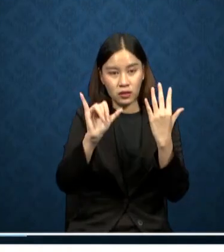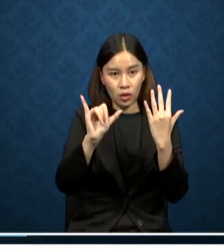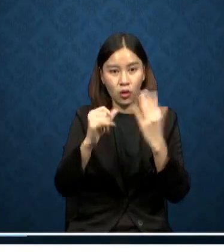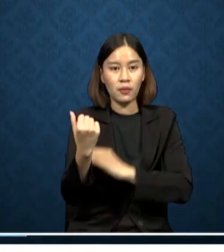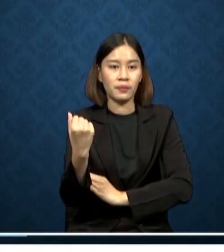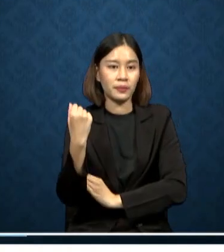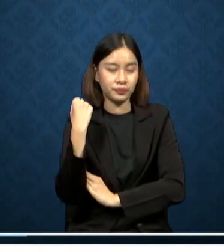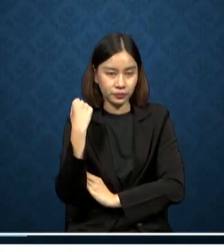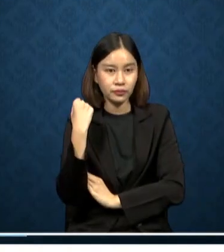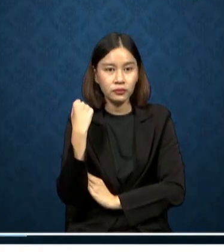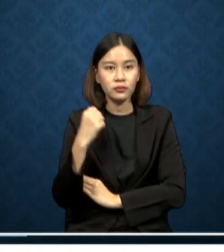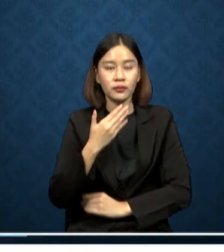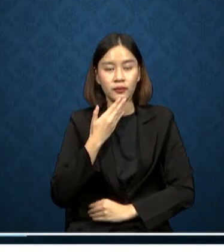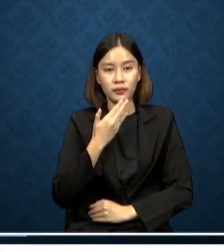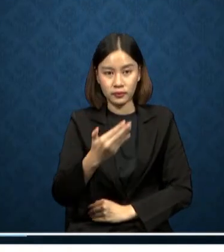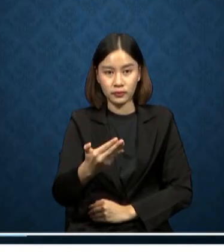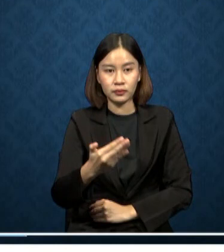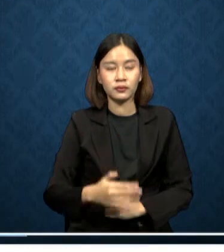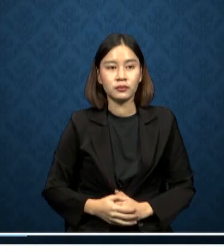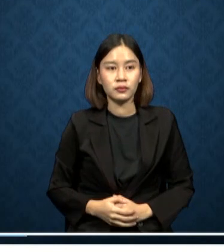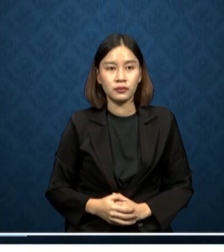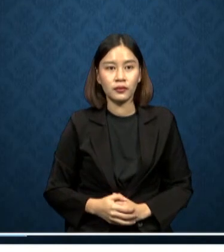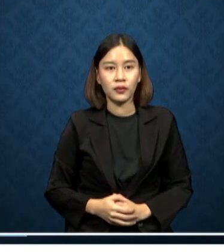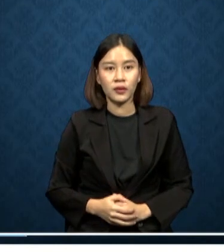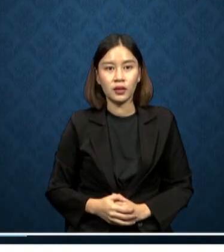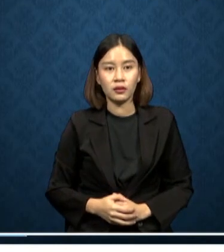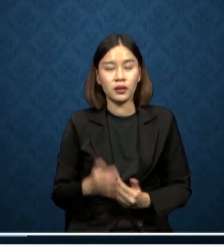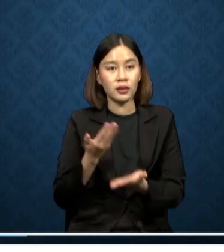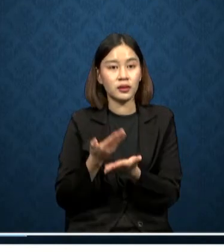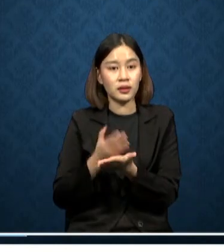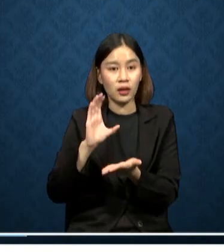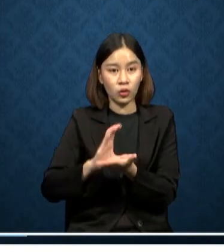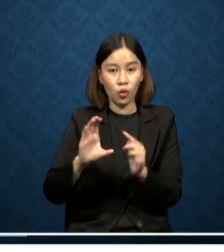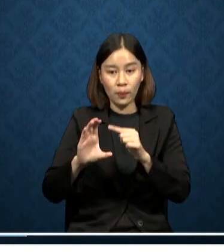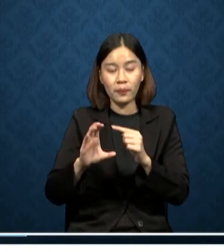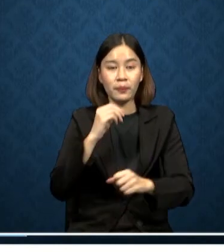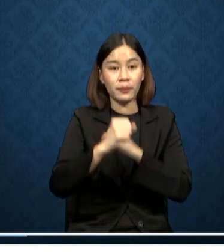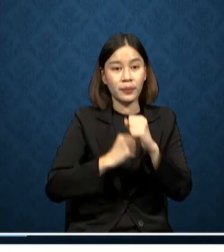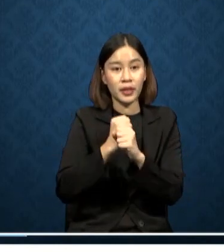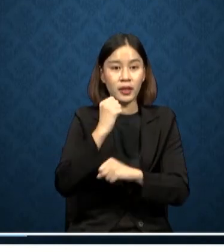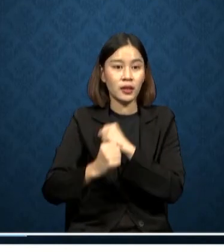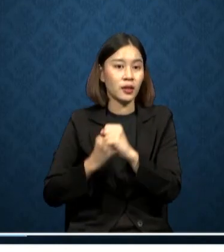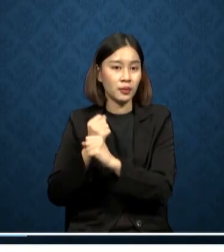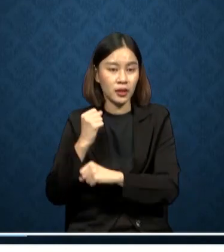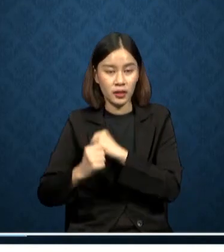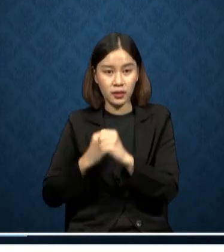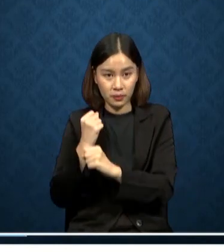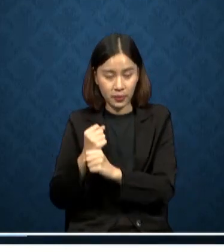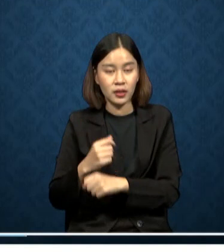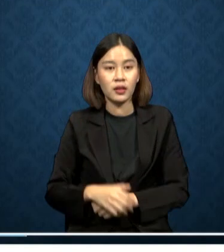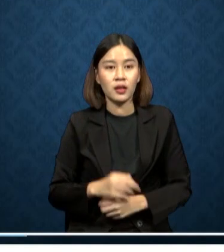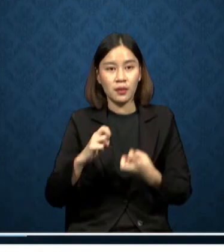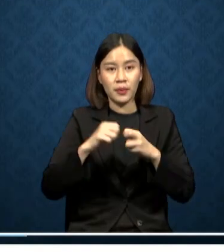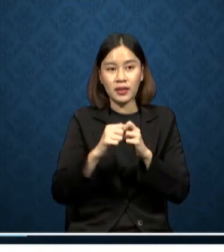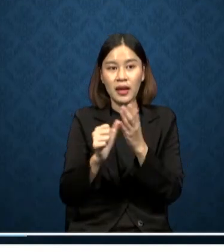ความมนคงมั่งข้างยังยืนและกอบงปมาณที่รับในแต่ละปีในการแ้ไปห